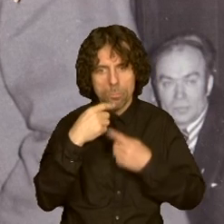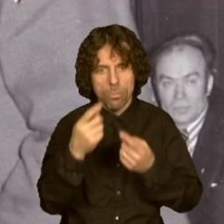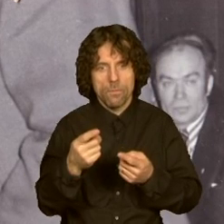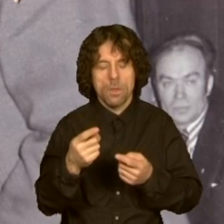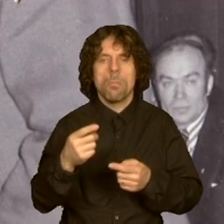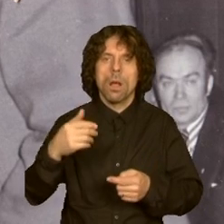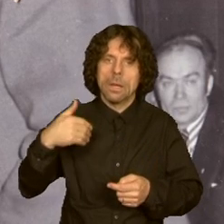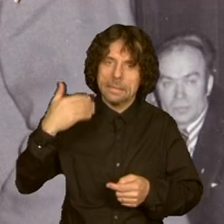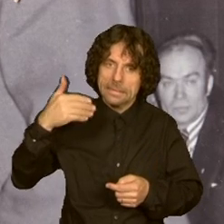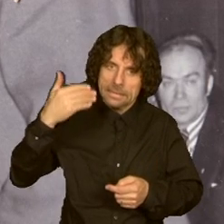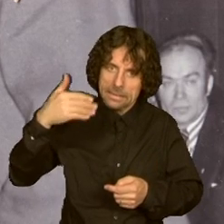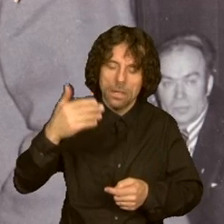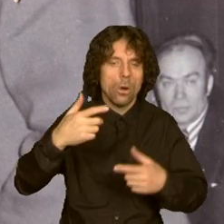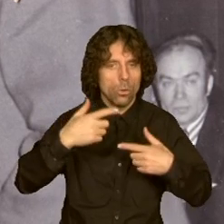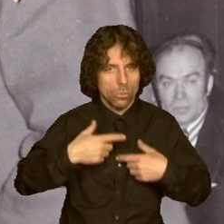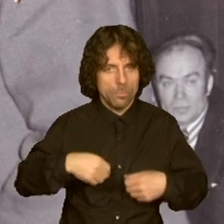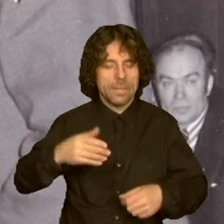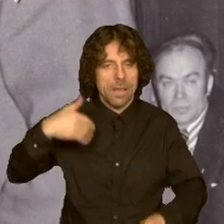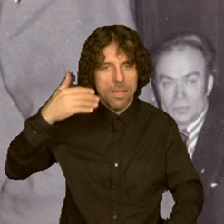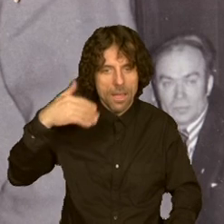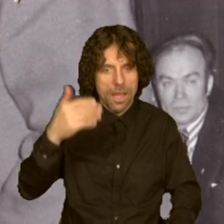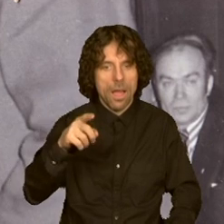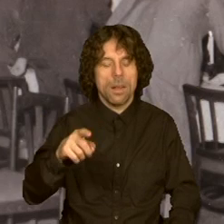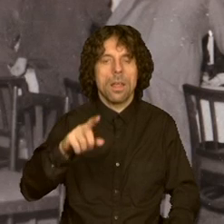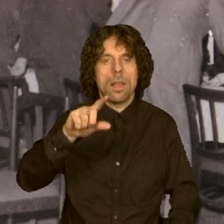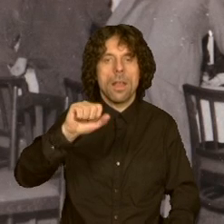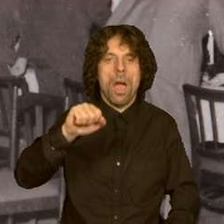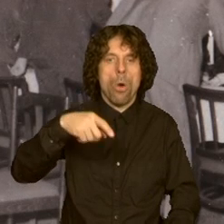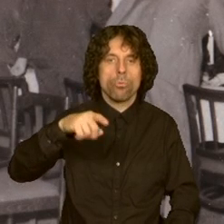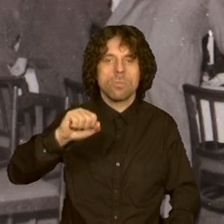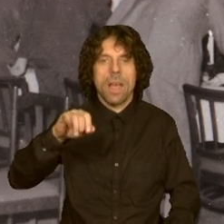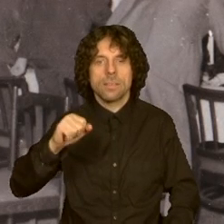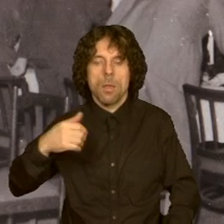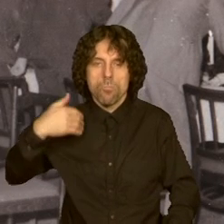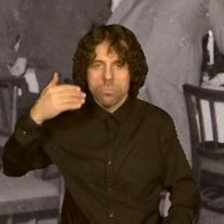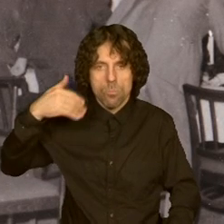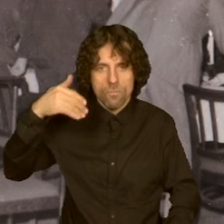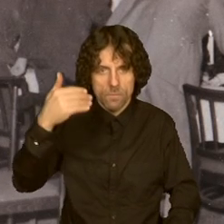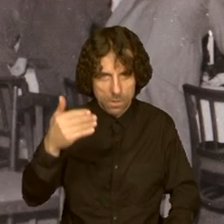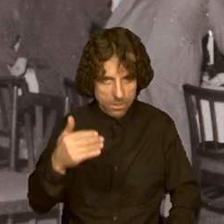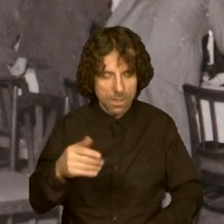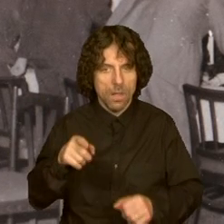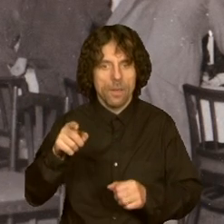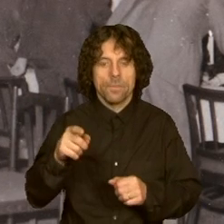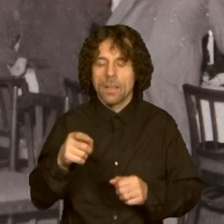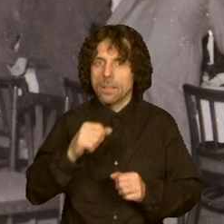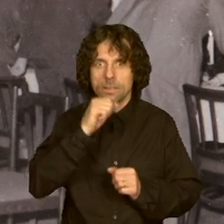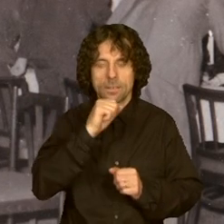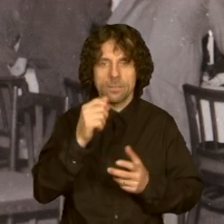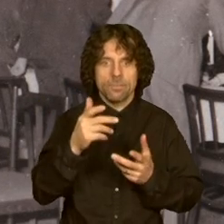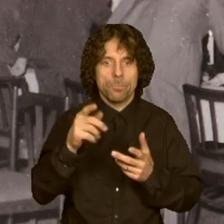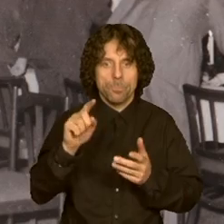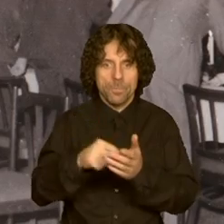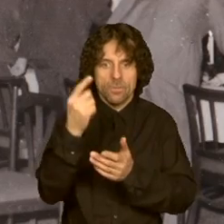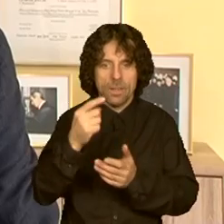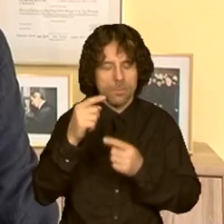szczerze, że była to laudacja może przydługa, bo bardzo osobista, ale laudacja, których w życiu wygłosiłem wiele, ale